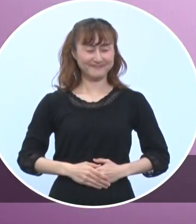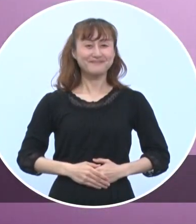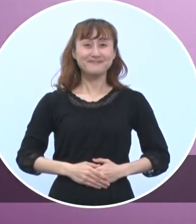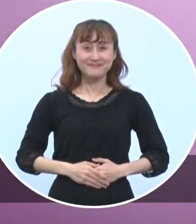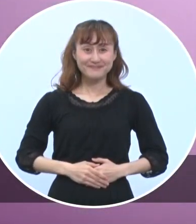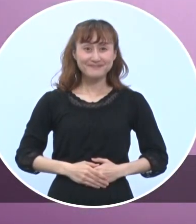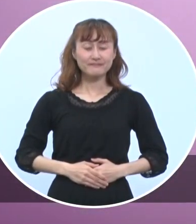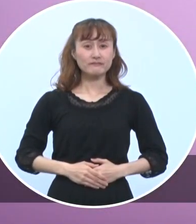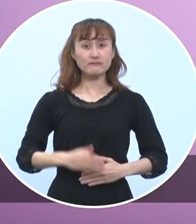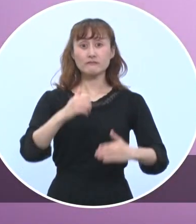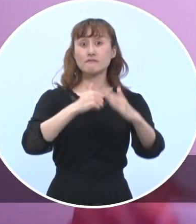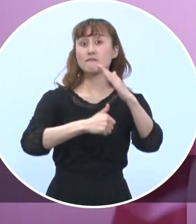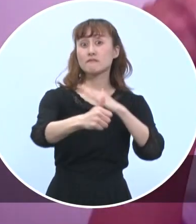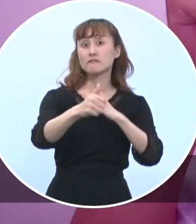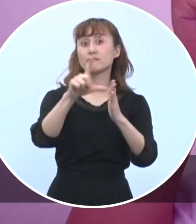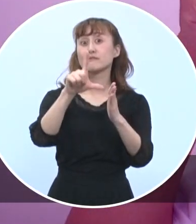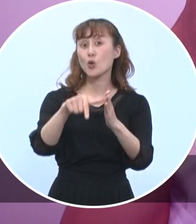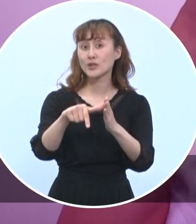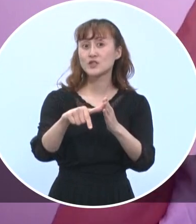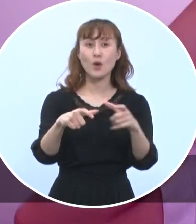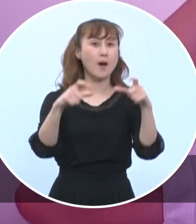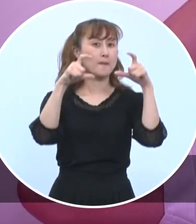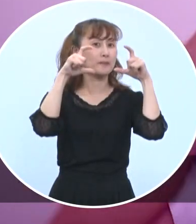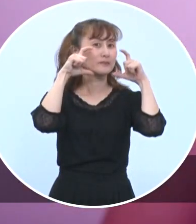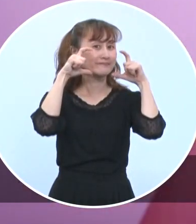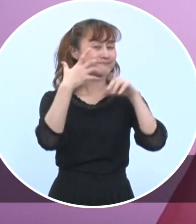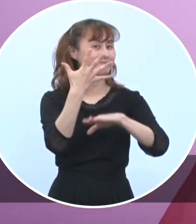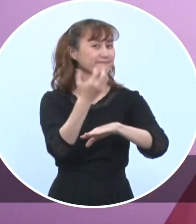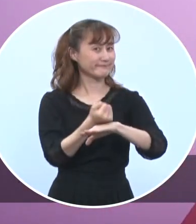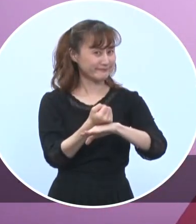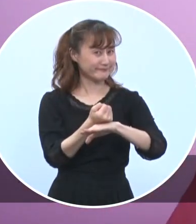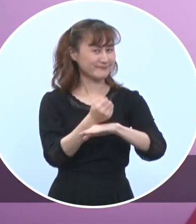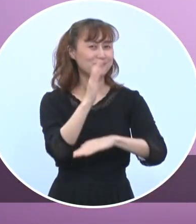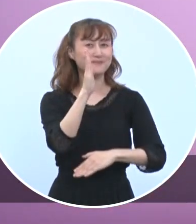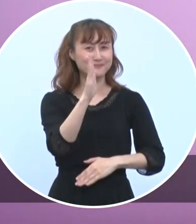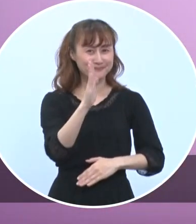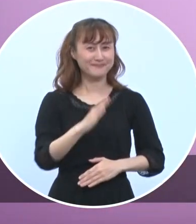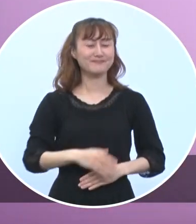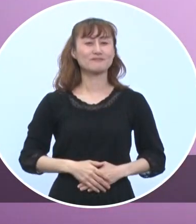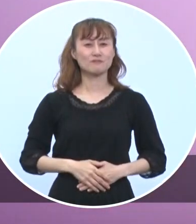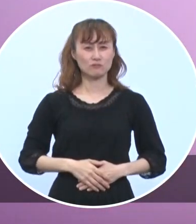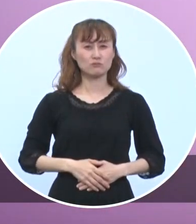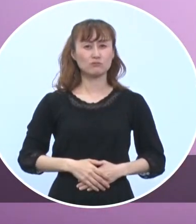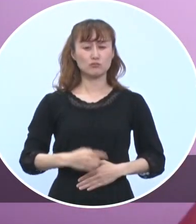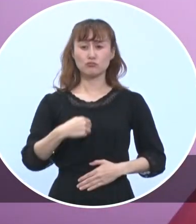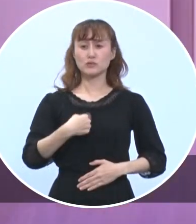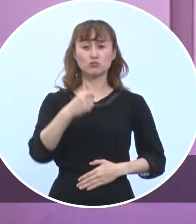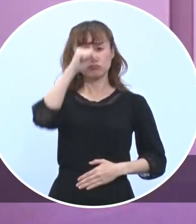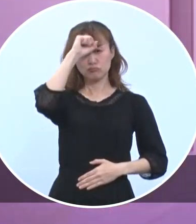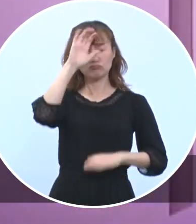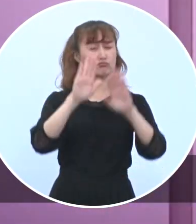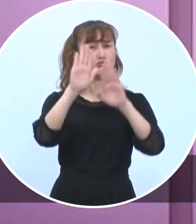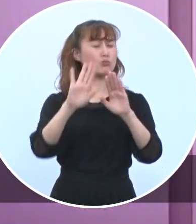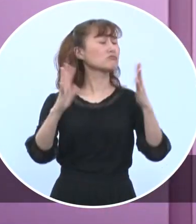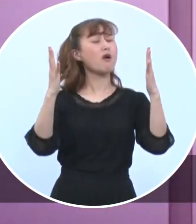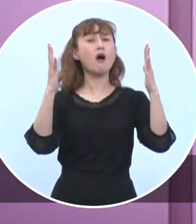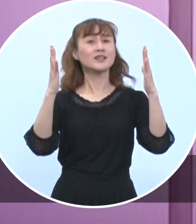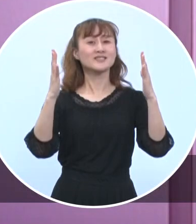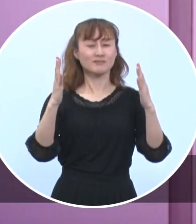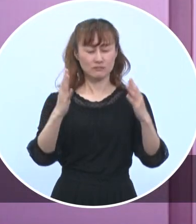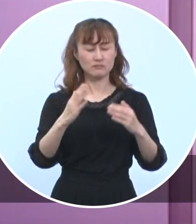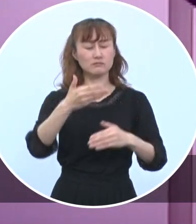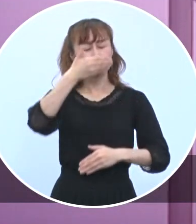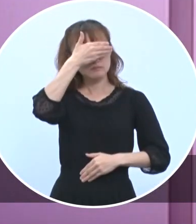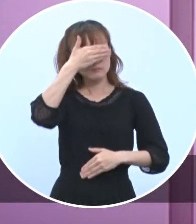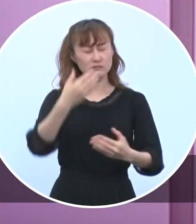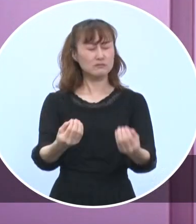また外出時にはマスクをする習慣をつけてください。たとえ症状がなくても感染している可能性があ